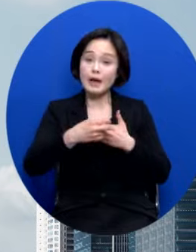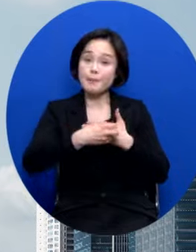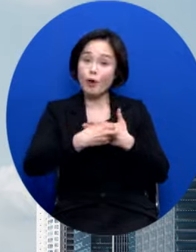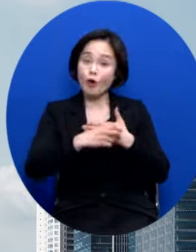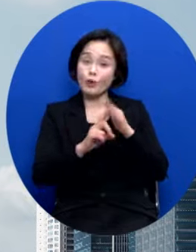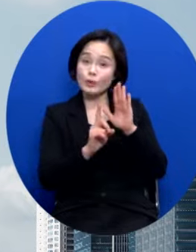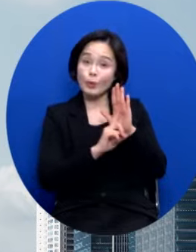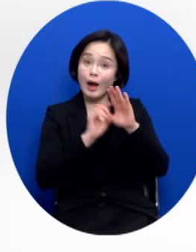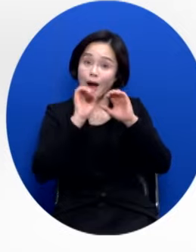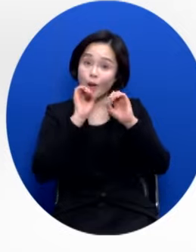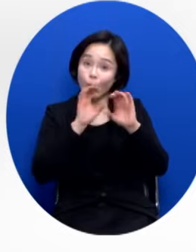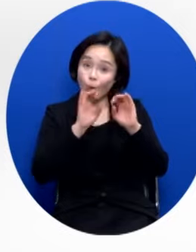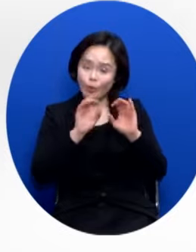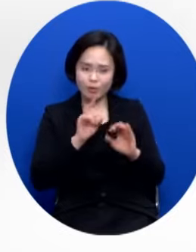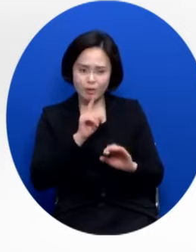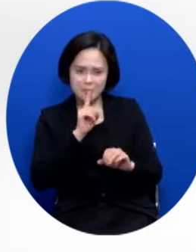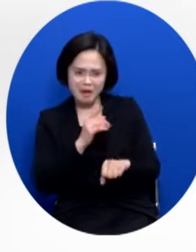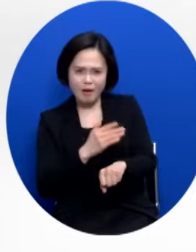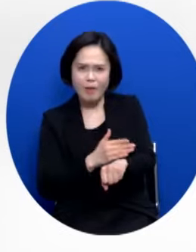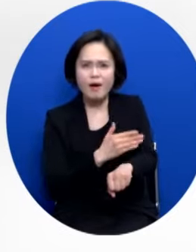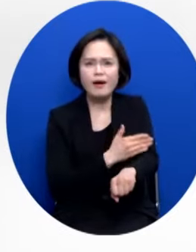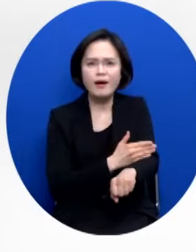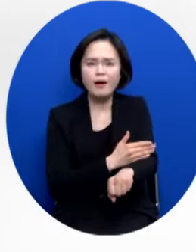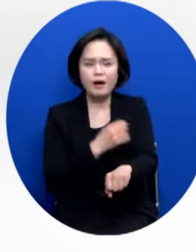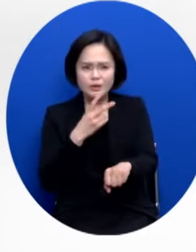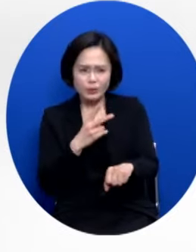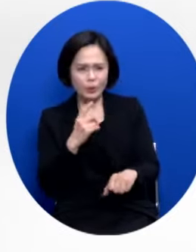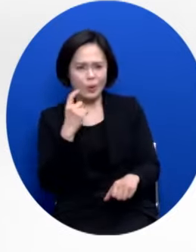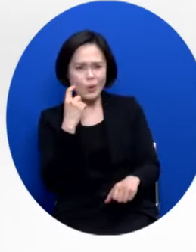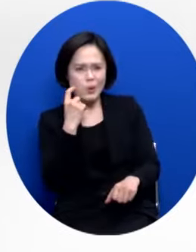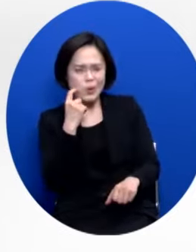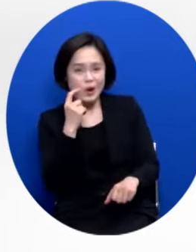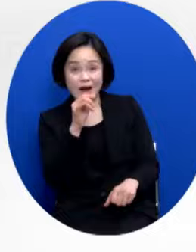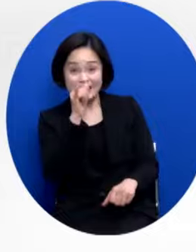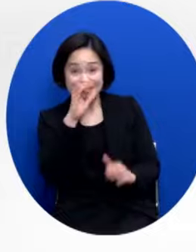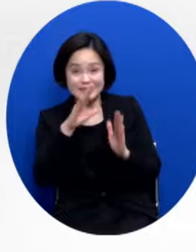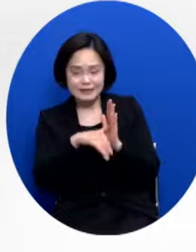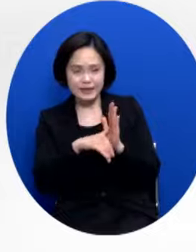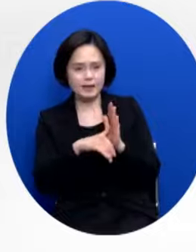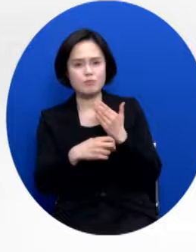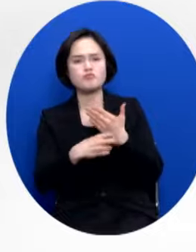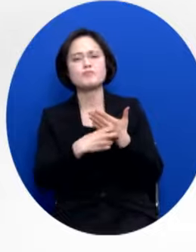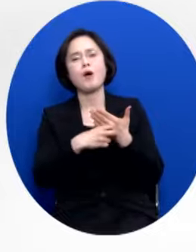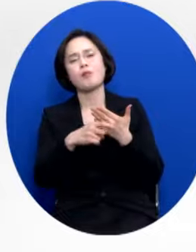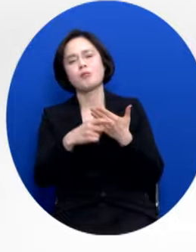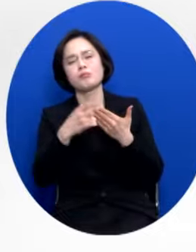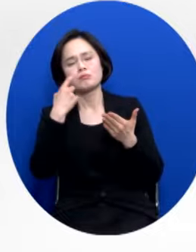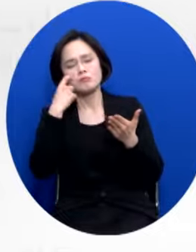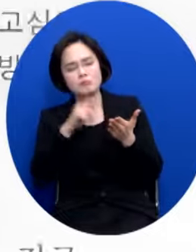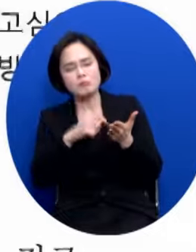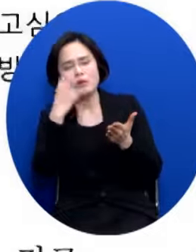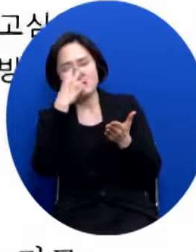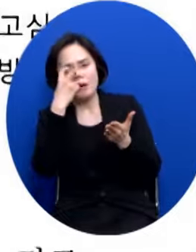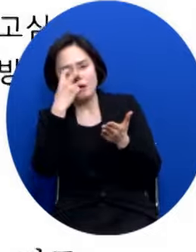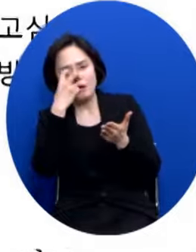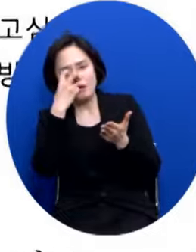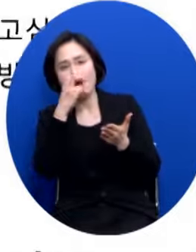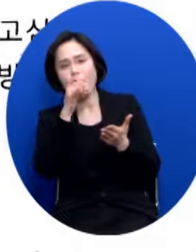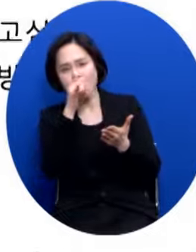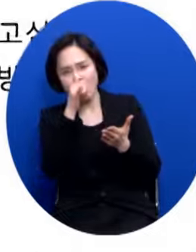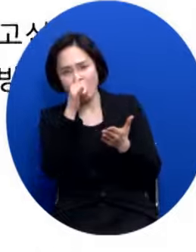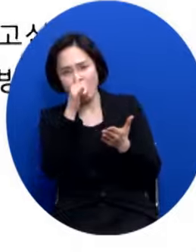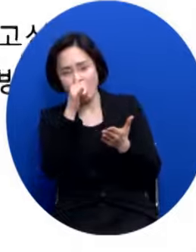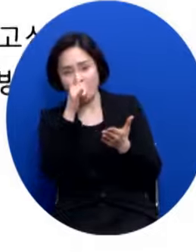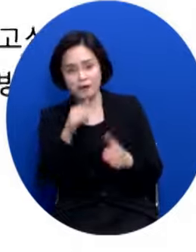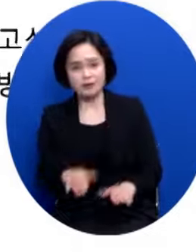적발했습니다. 보건복지부와 의료광고 자율심의기구는 불법 의류 광고에 따른 소비자 피해를